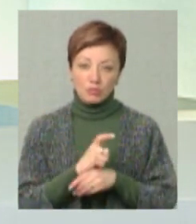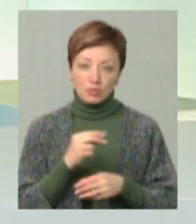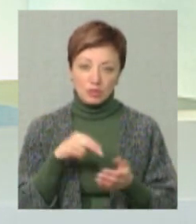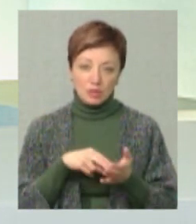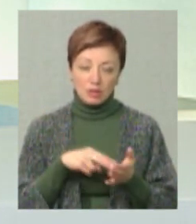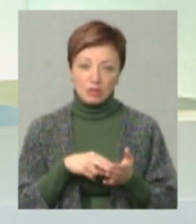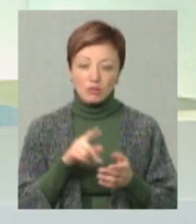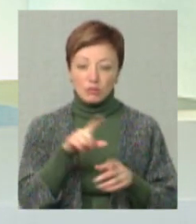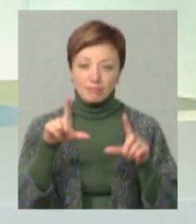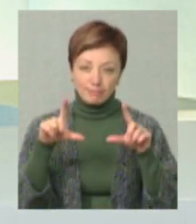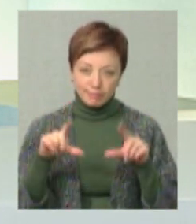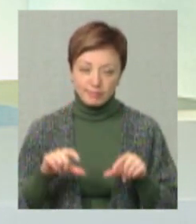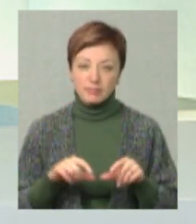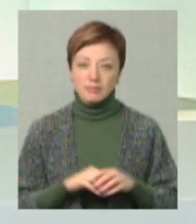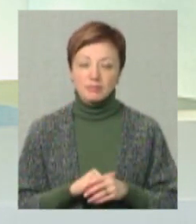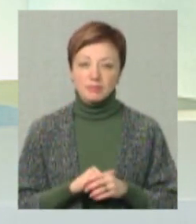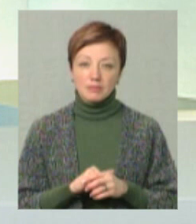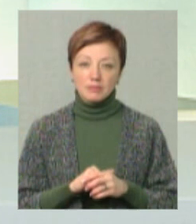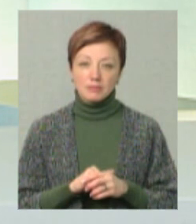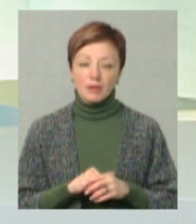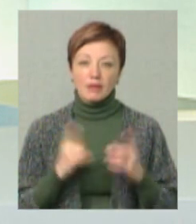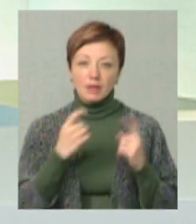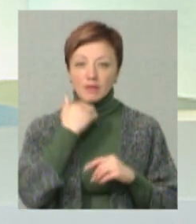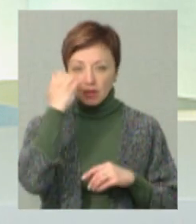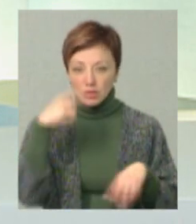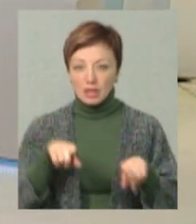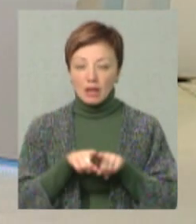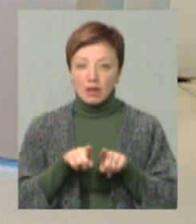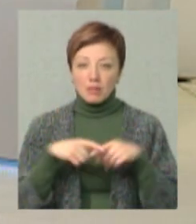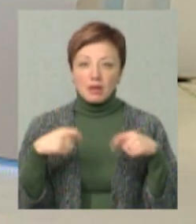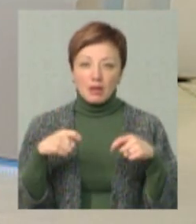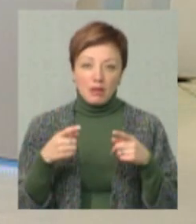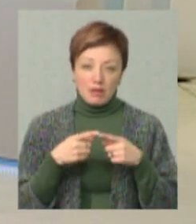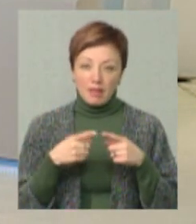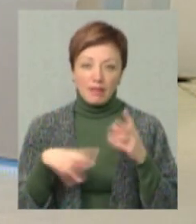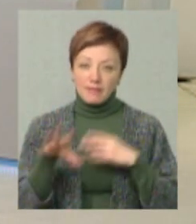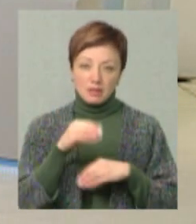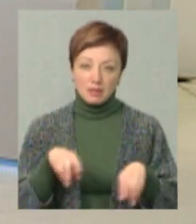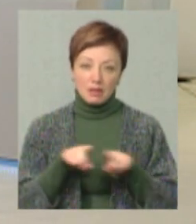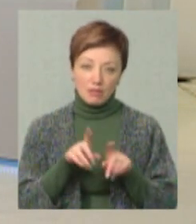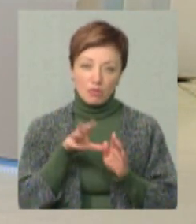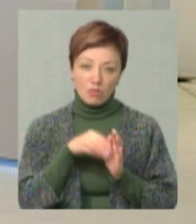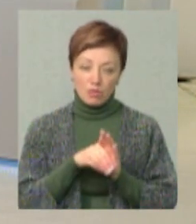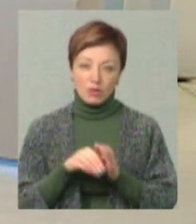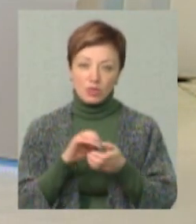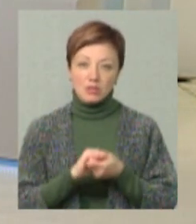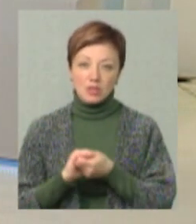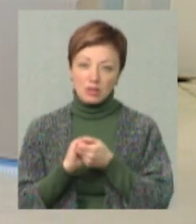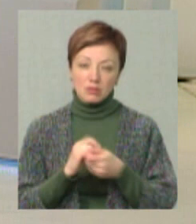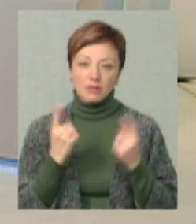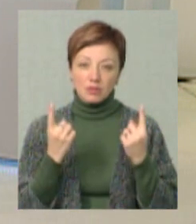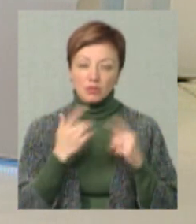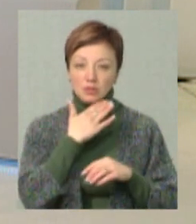завищені, щоб вони ці ціни знижували. Велика вдячність таким ріелторам. Розуміємо, що не всі ріелтори входять в ту